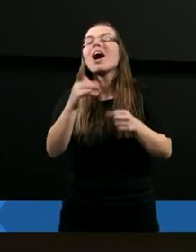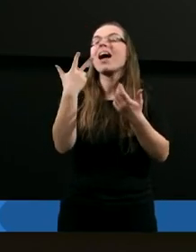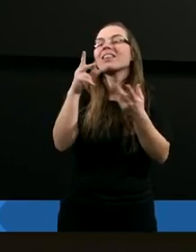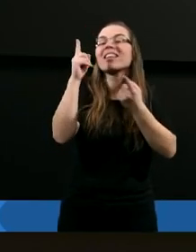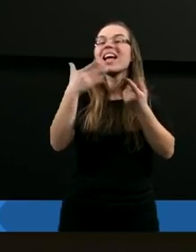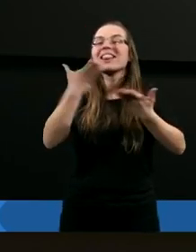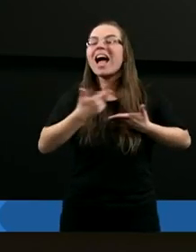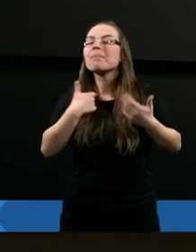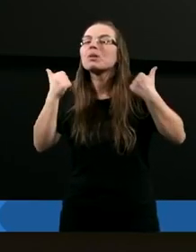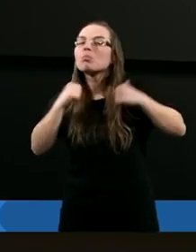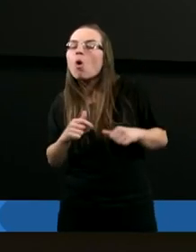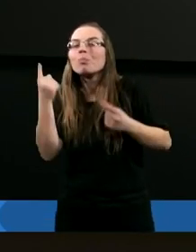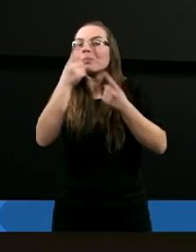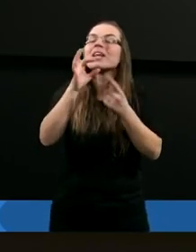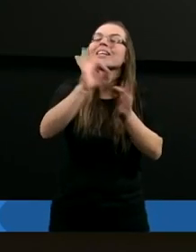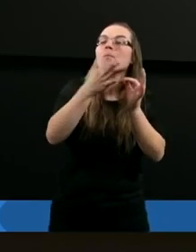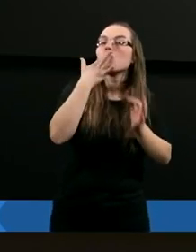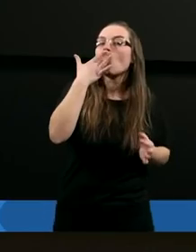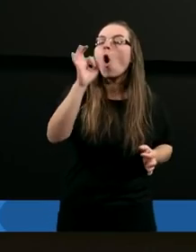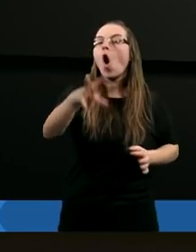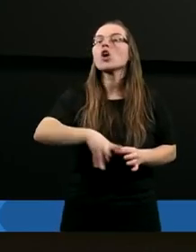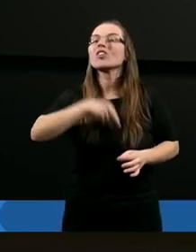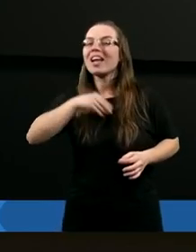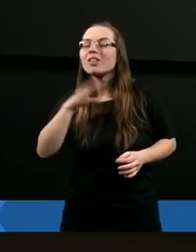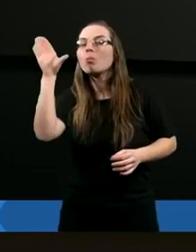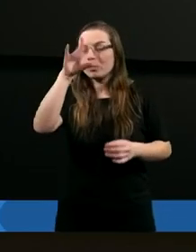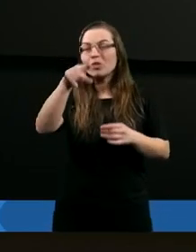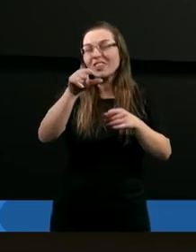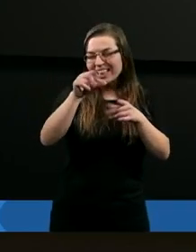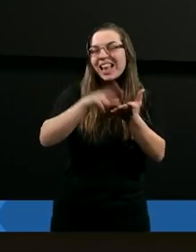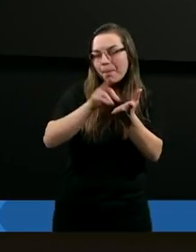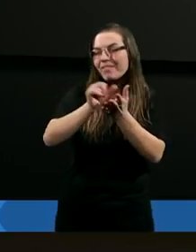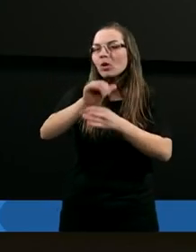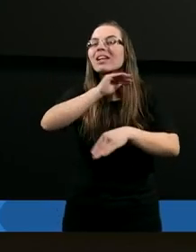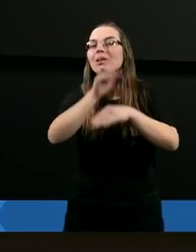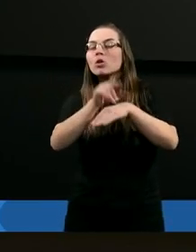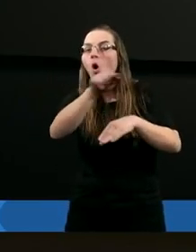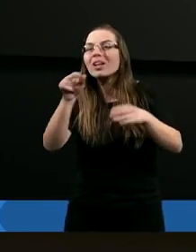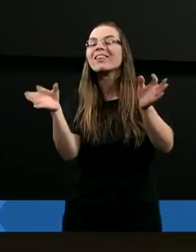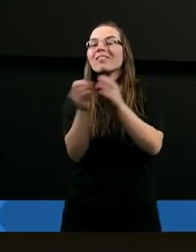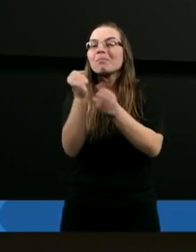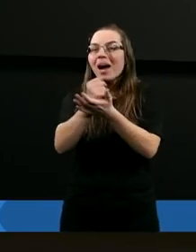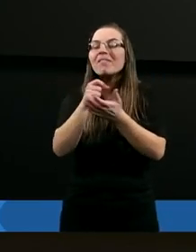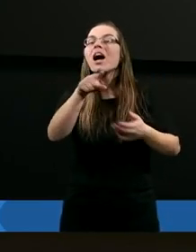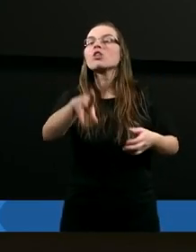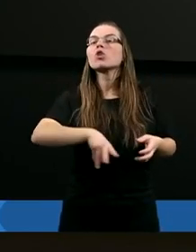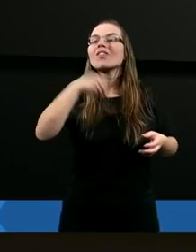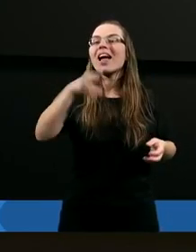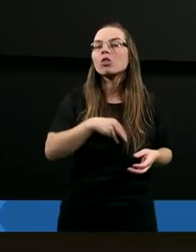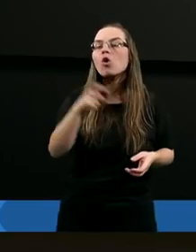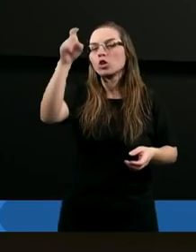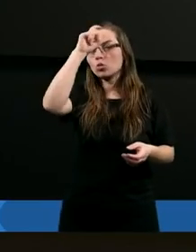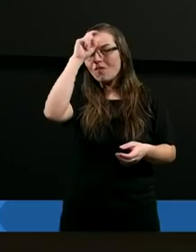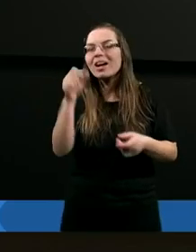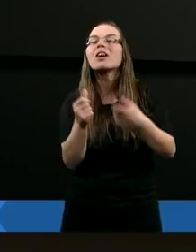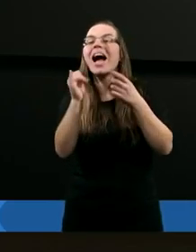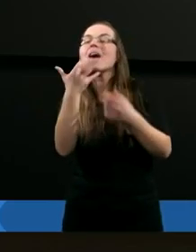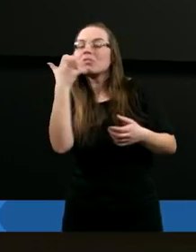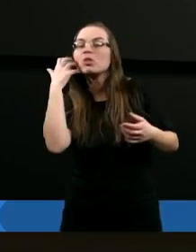spokoju, bo gdy mówimy o świętości Boga, to chyba jesteśmy zgodni co do tego. Ale z tą świętością człowieka, już troszkę